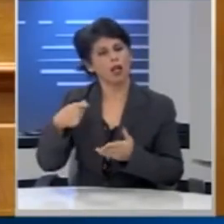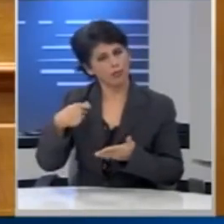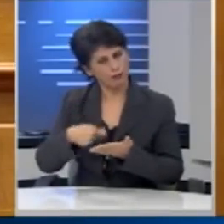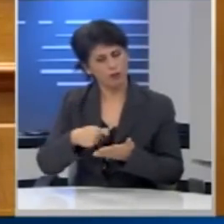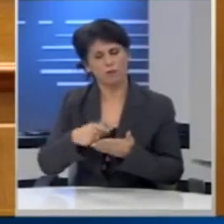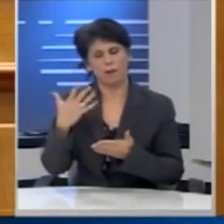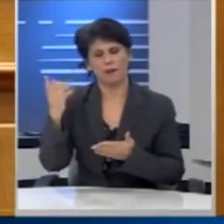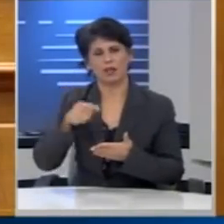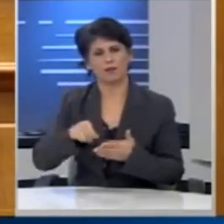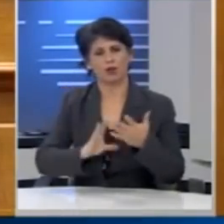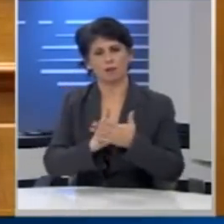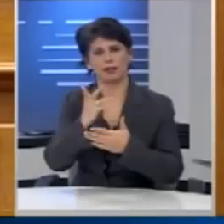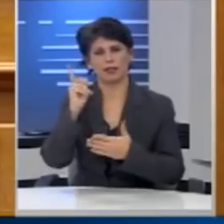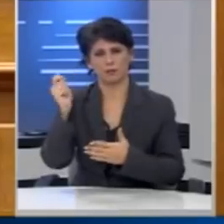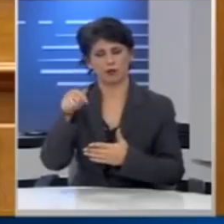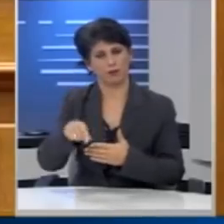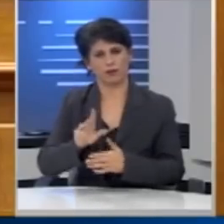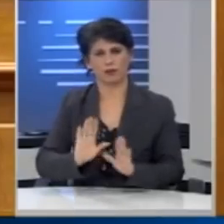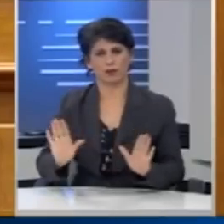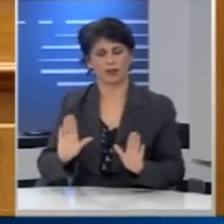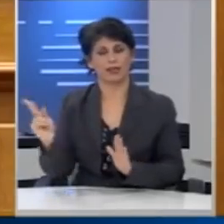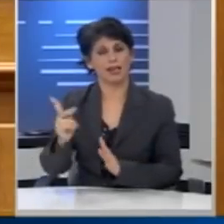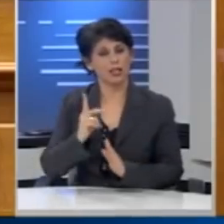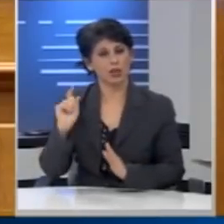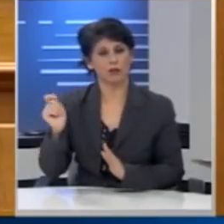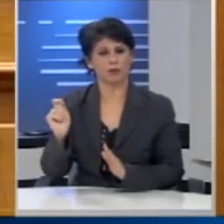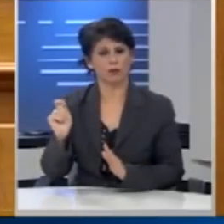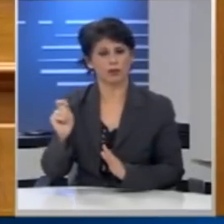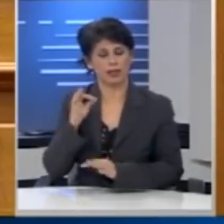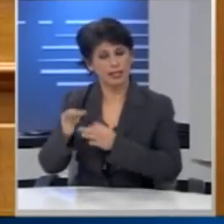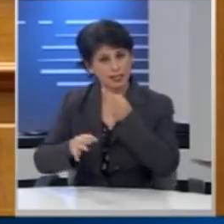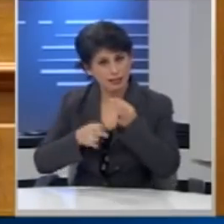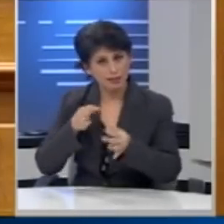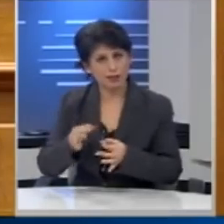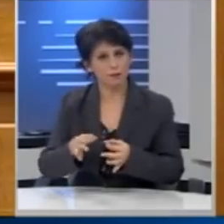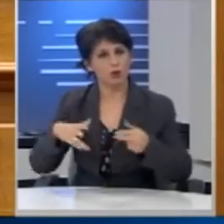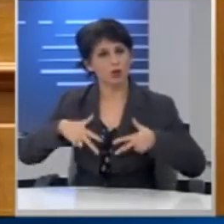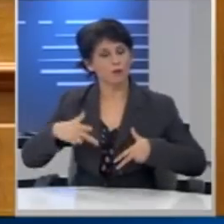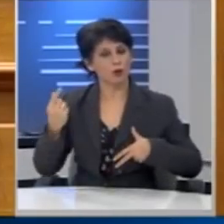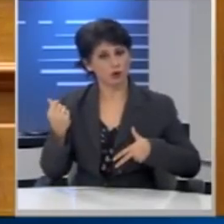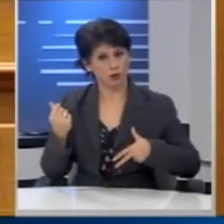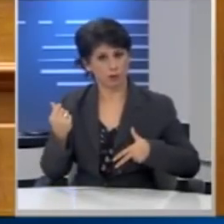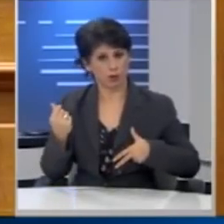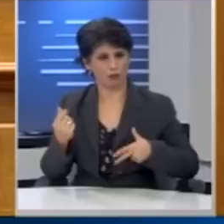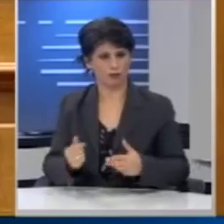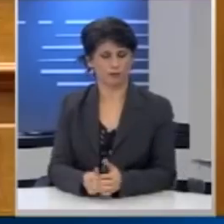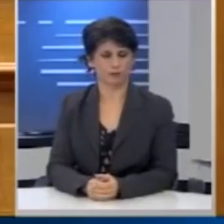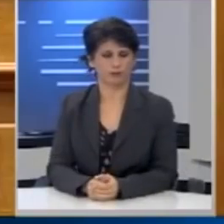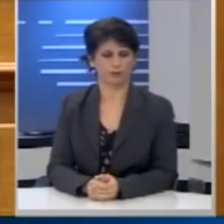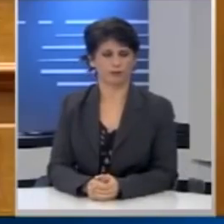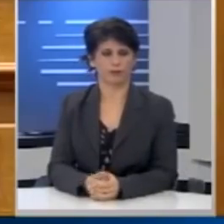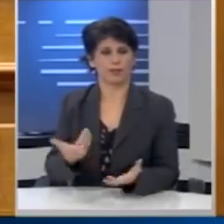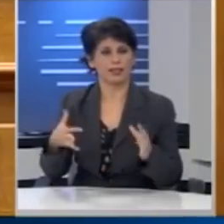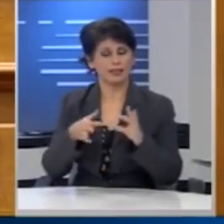με 10%. Είναι αναπτυξιακή πολιτική λοιπόν αυτή και κοινωνική πολιτική. Και σας μίλησε και ο Υπουργός Οικονομικών για